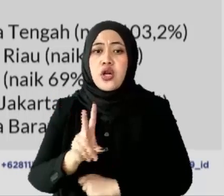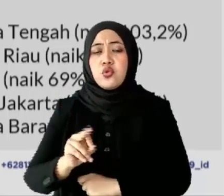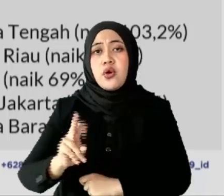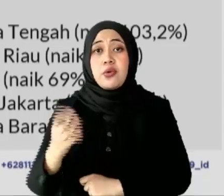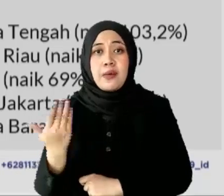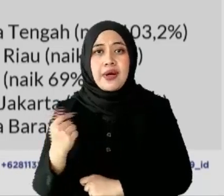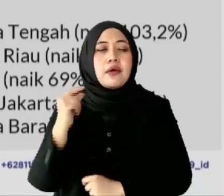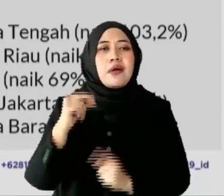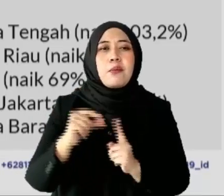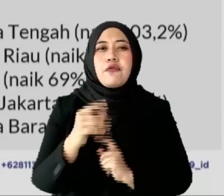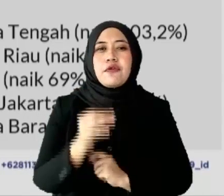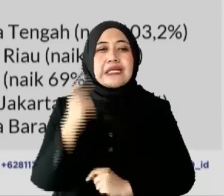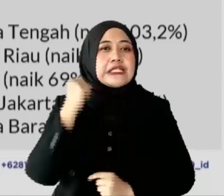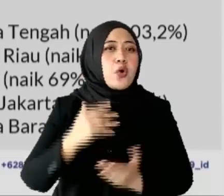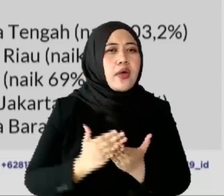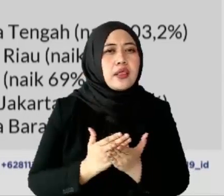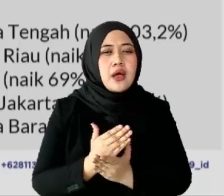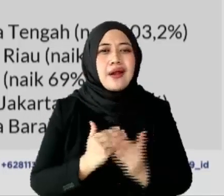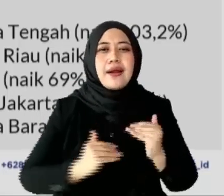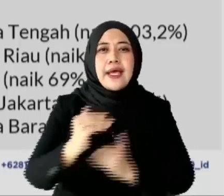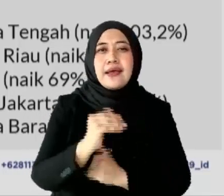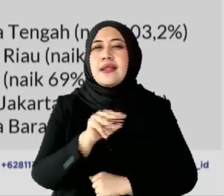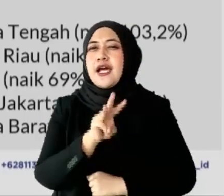Provinsi Jawa Tengah mengalami kenaikan hingga